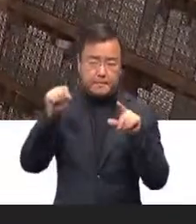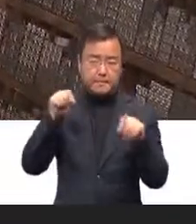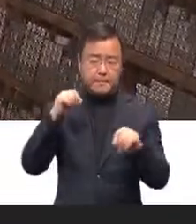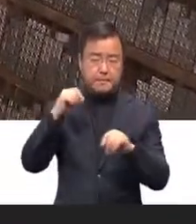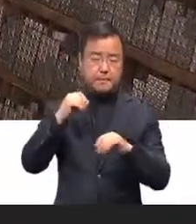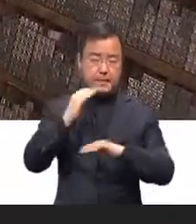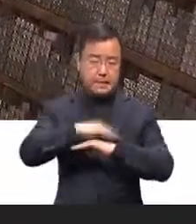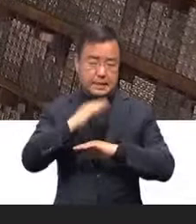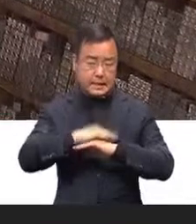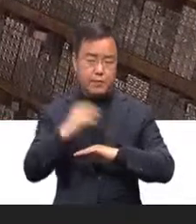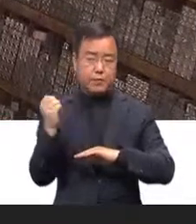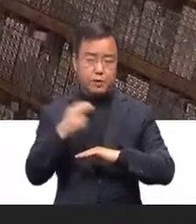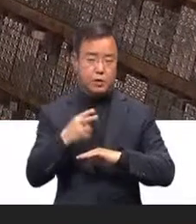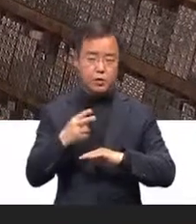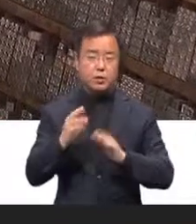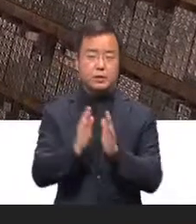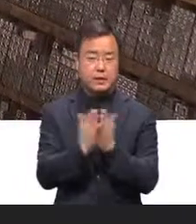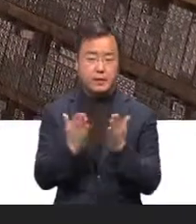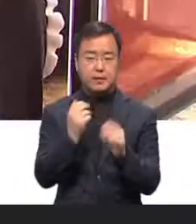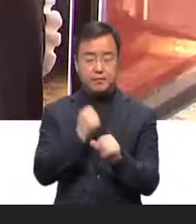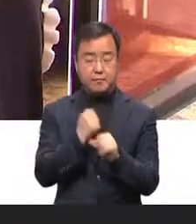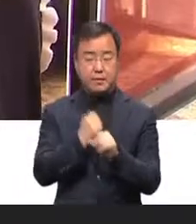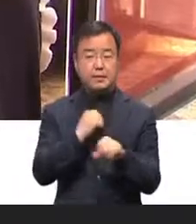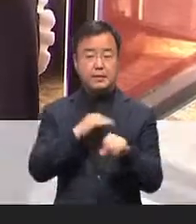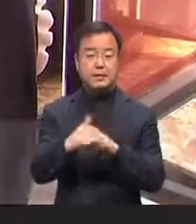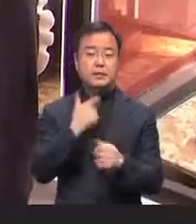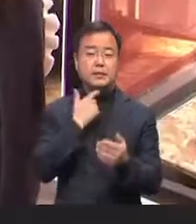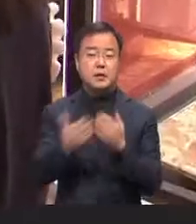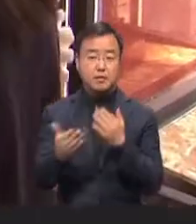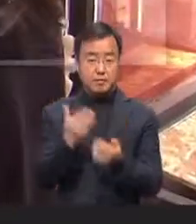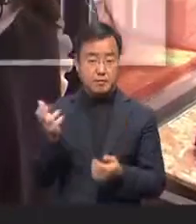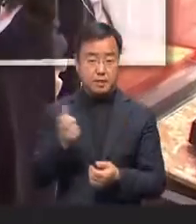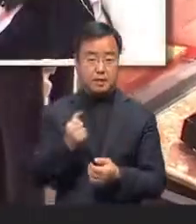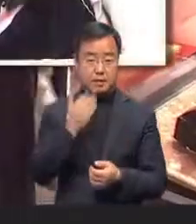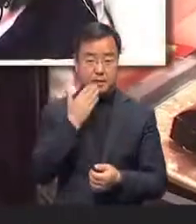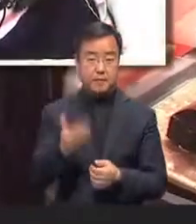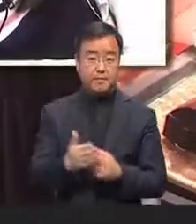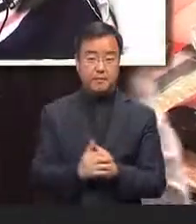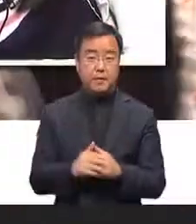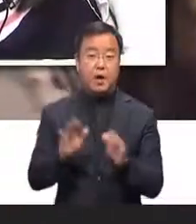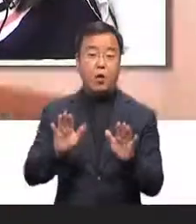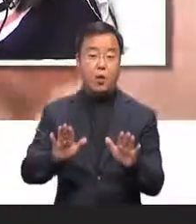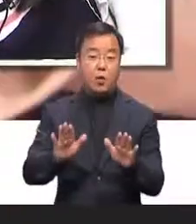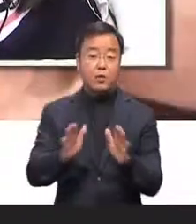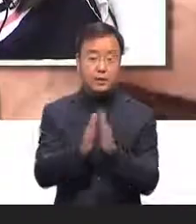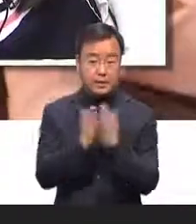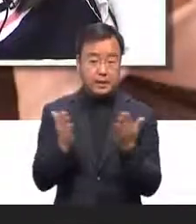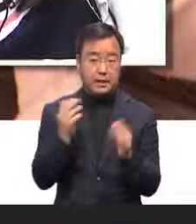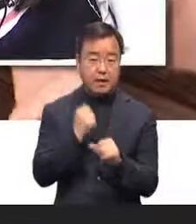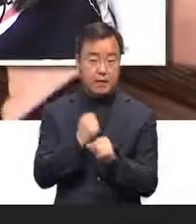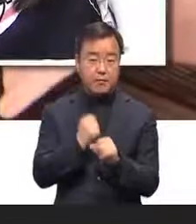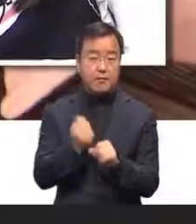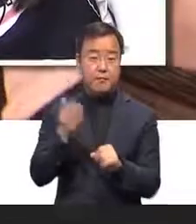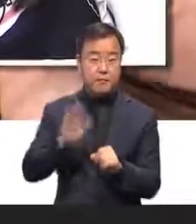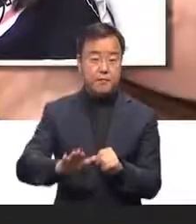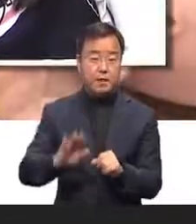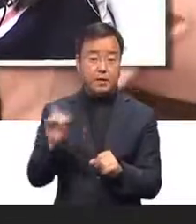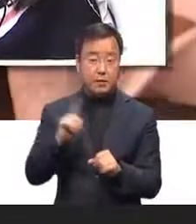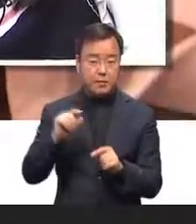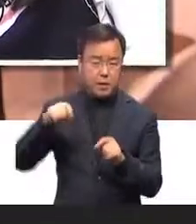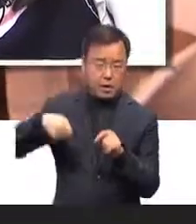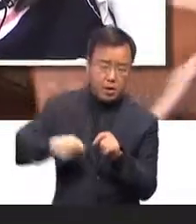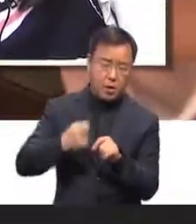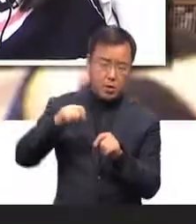제본하며 직접 책을 만들어보는 체험도 할 수 있습니다. 오늘 책을 만드는데